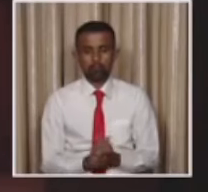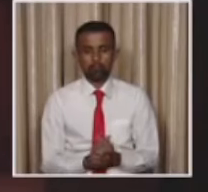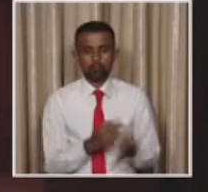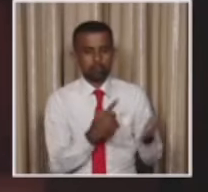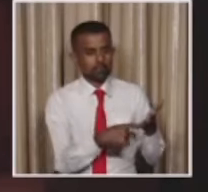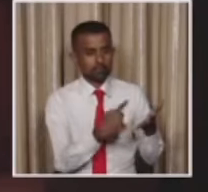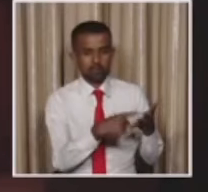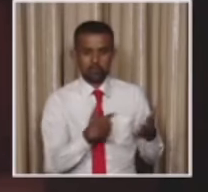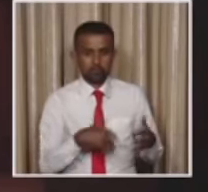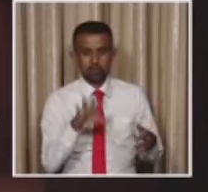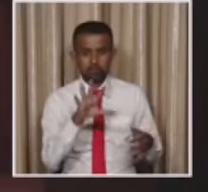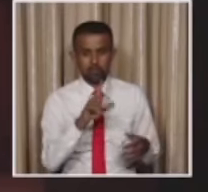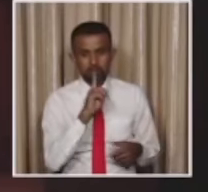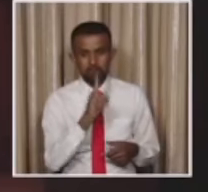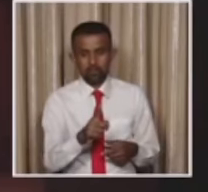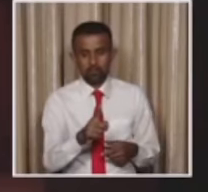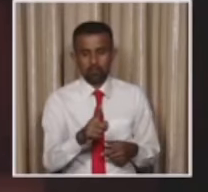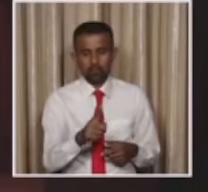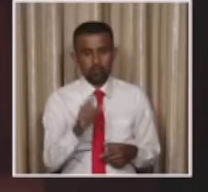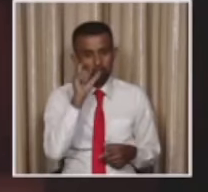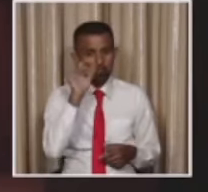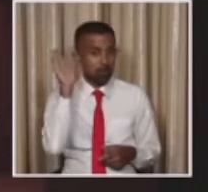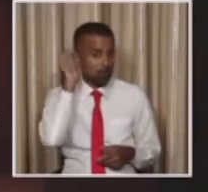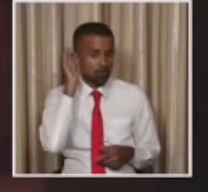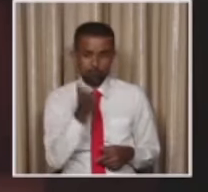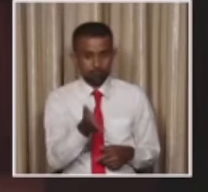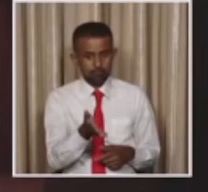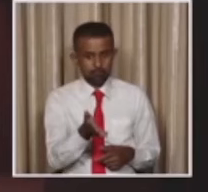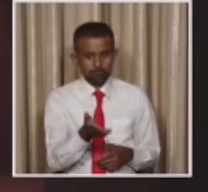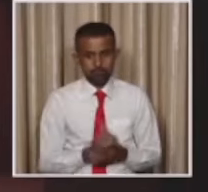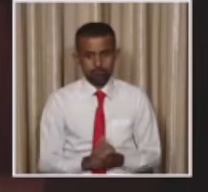පිළිබඳ ඔබතුමාගේ කාරුණික අවධානය යොමු කරන්න.